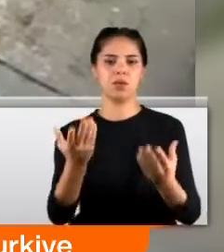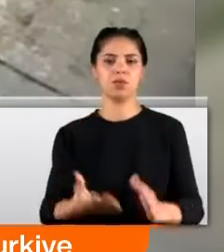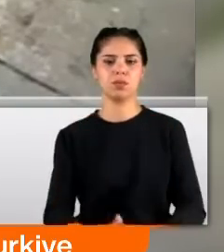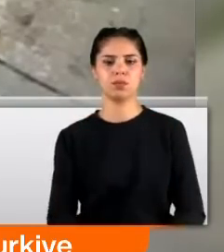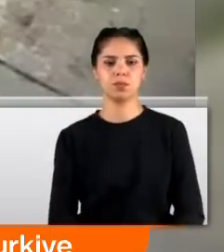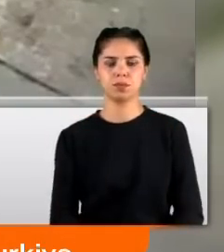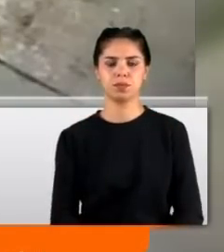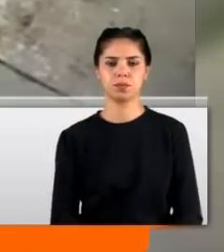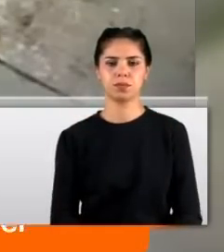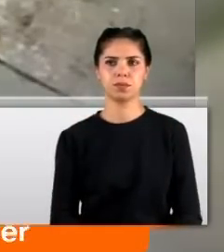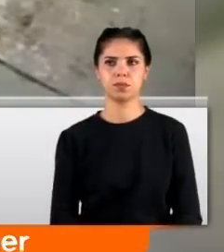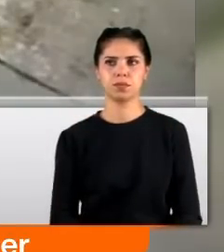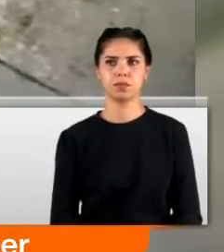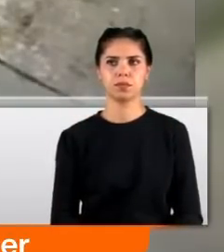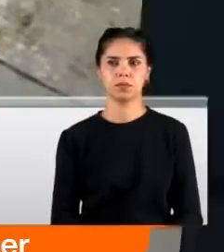çıkardı.